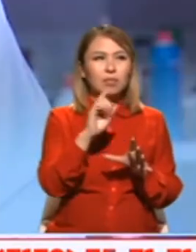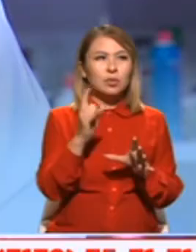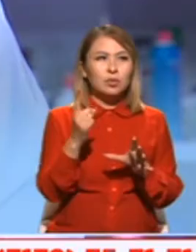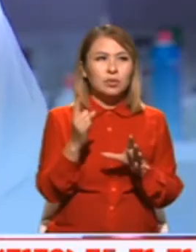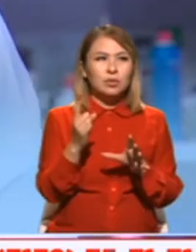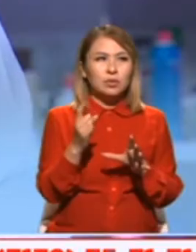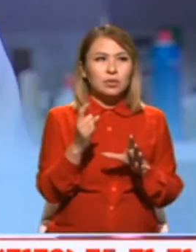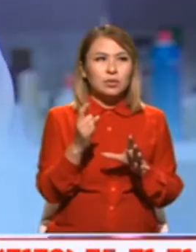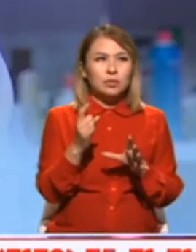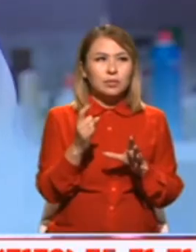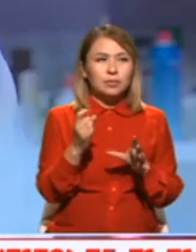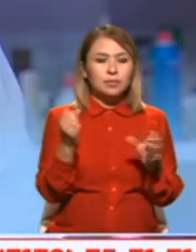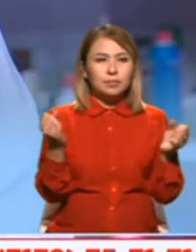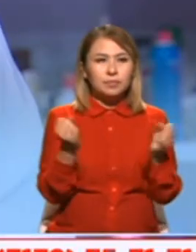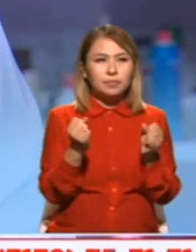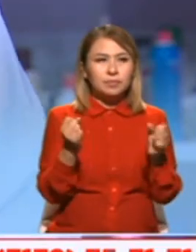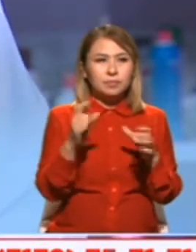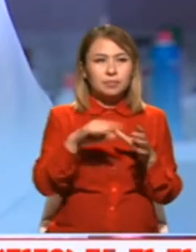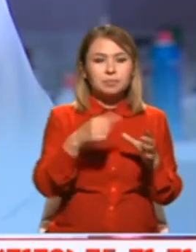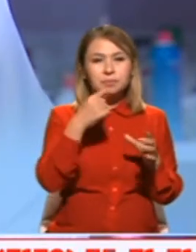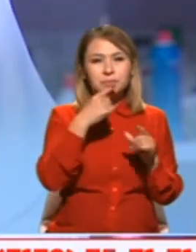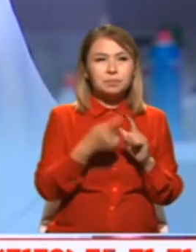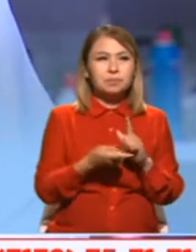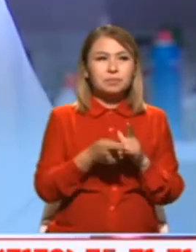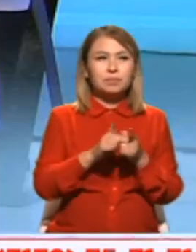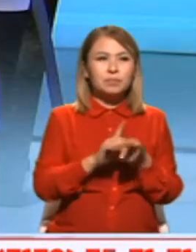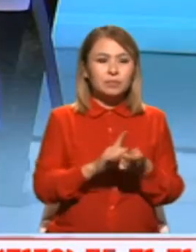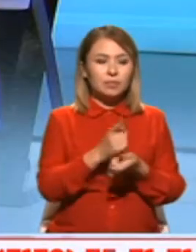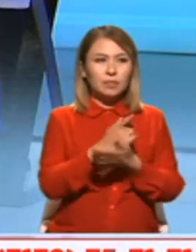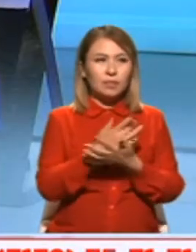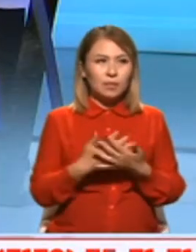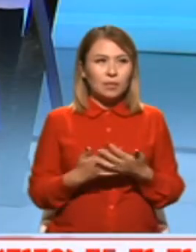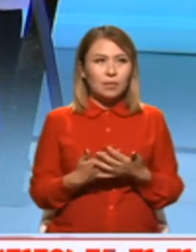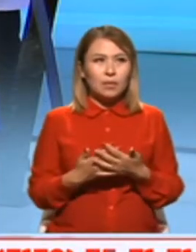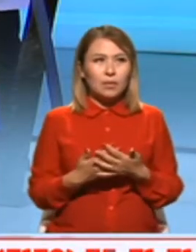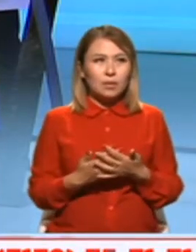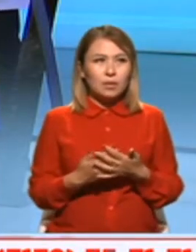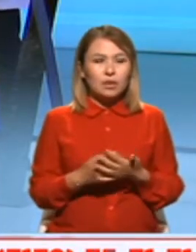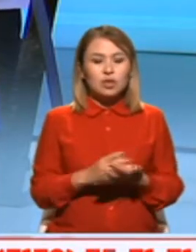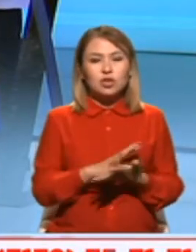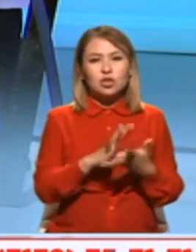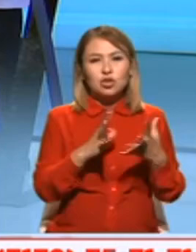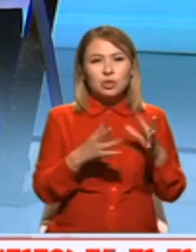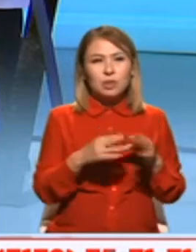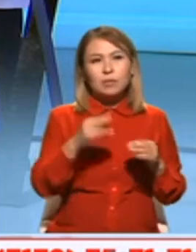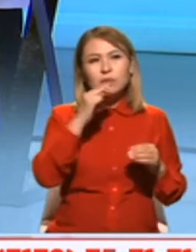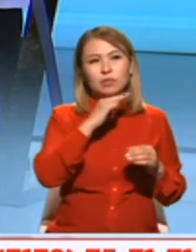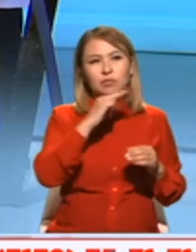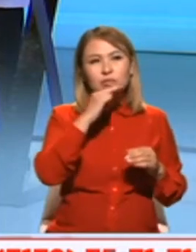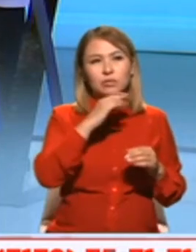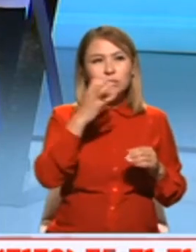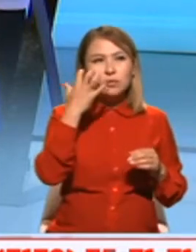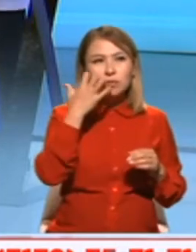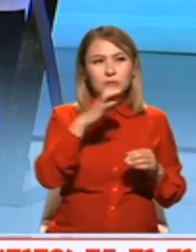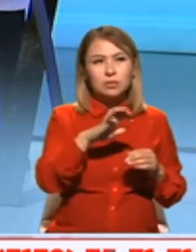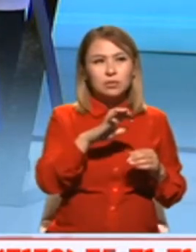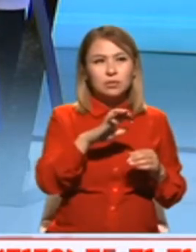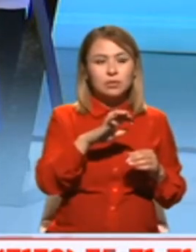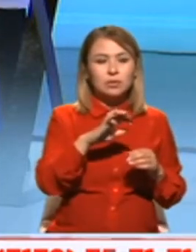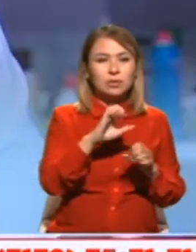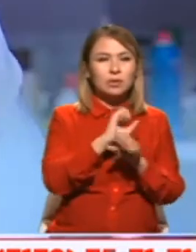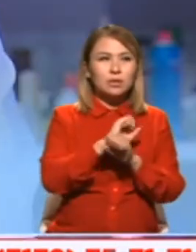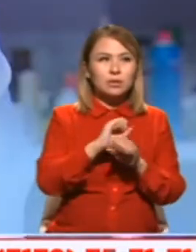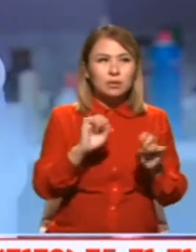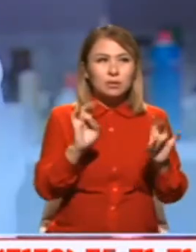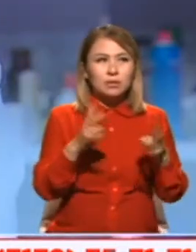бұл нәрсені біз салқындатып ішетін болсақ, дәмінің өзгерістері басқаларын бәрі алып келеді. Ал жалпы негізі шайды ыстықтай ішпеуге кеңес береміз,